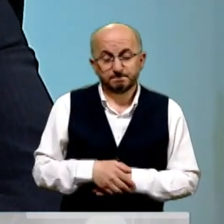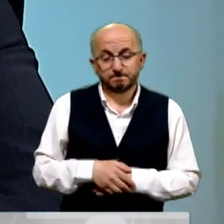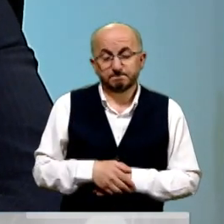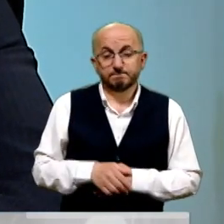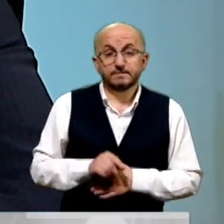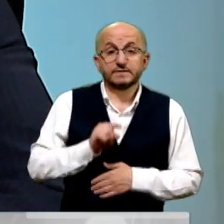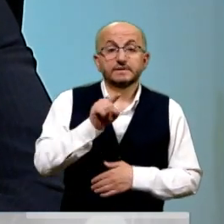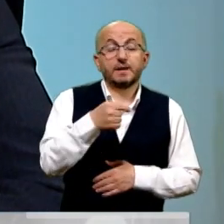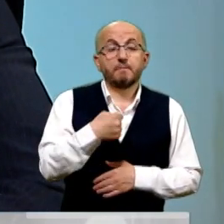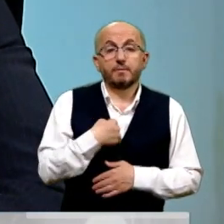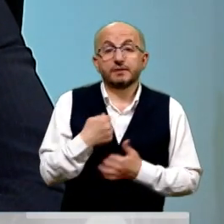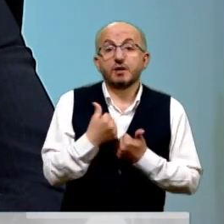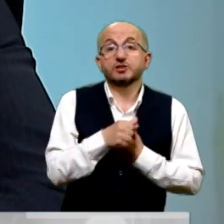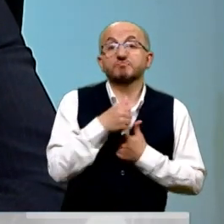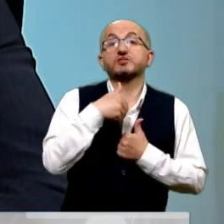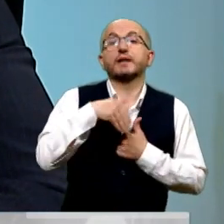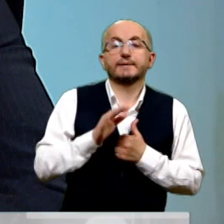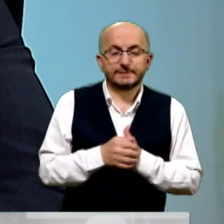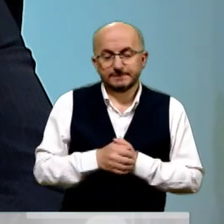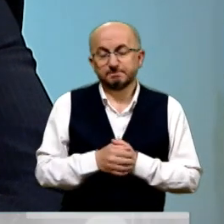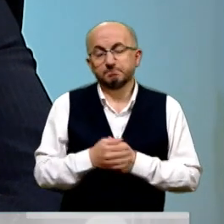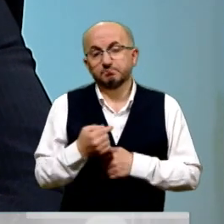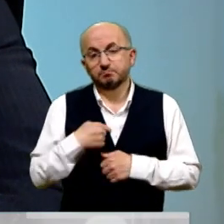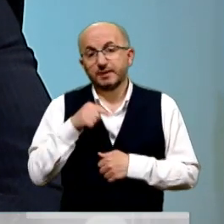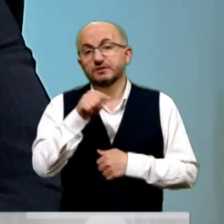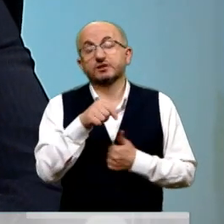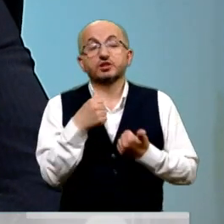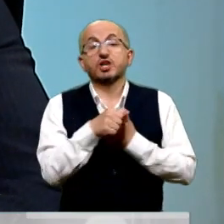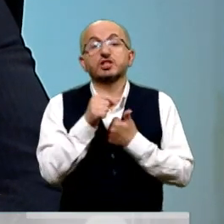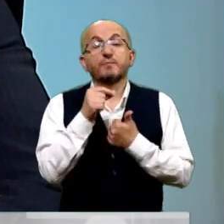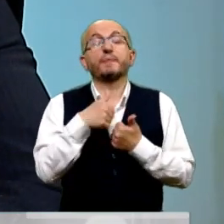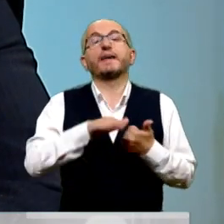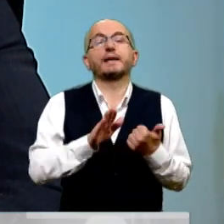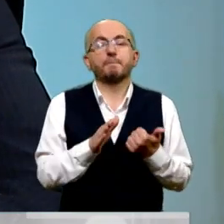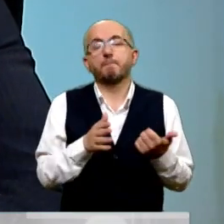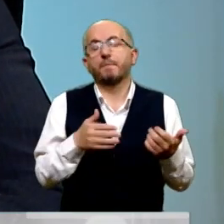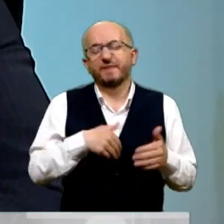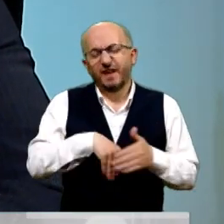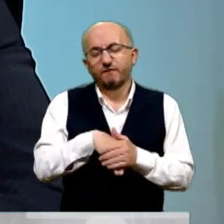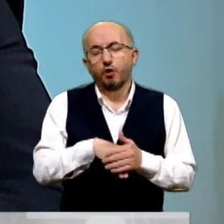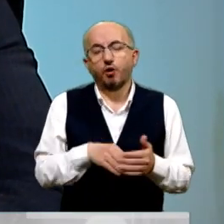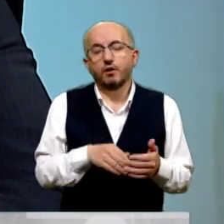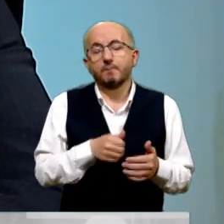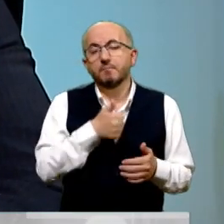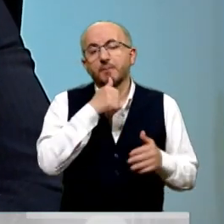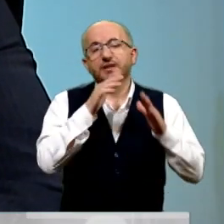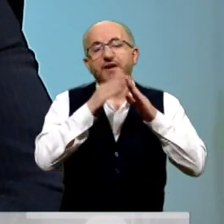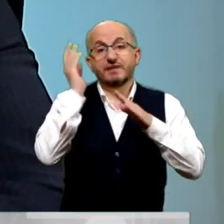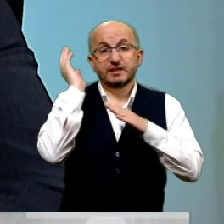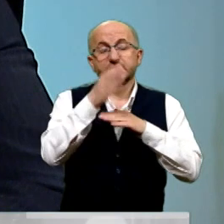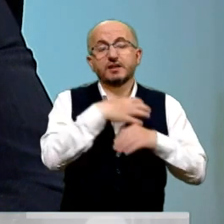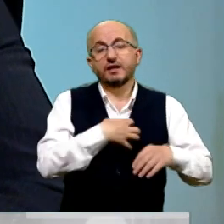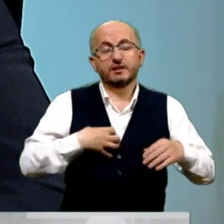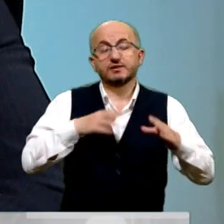Sen benim karım değilsin Ben senin kocan değilim ya da defol Babanın Evine git